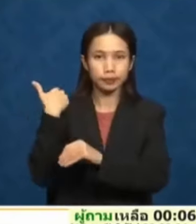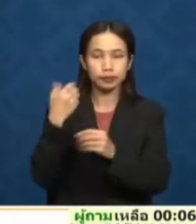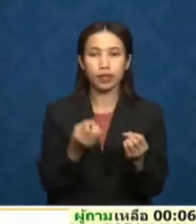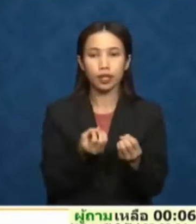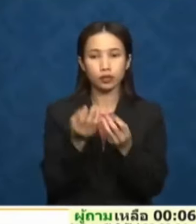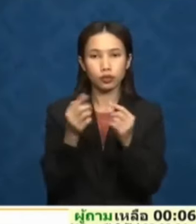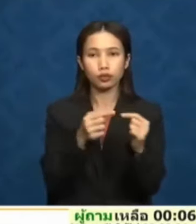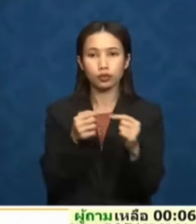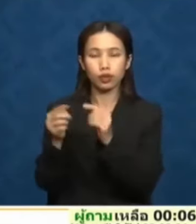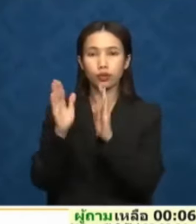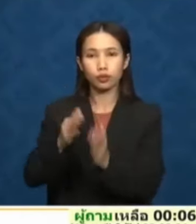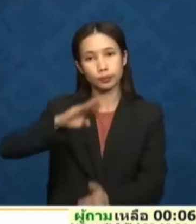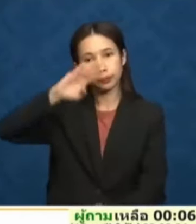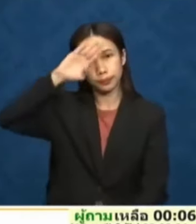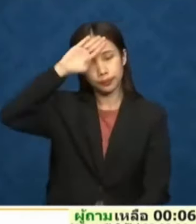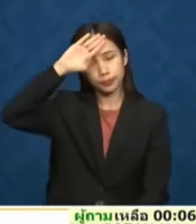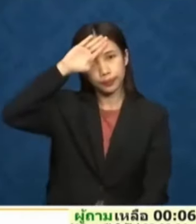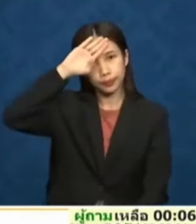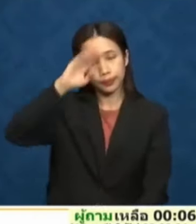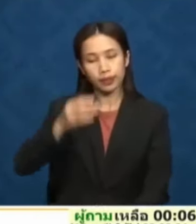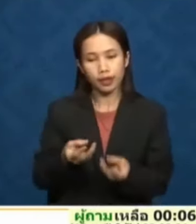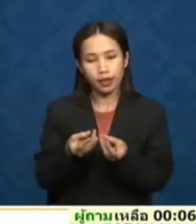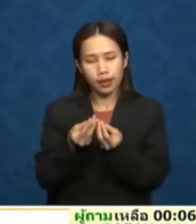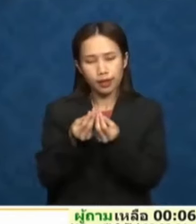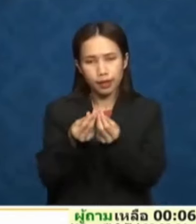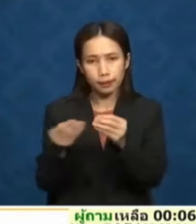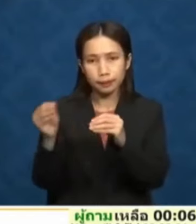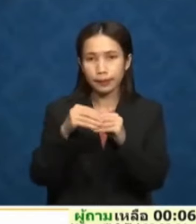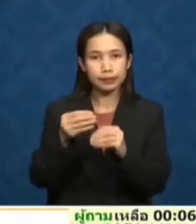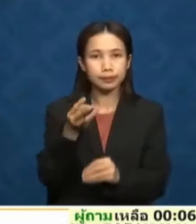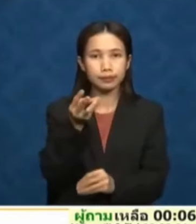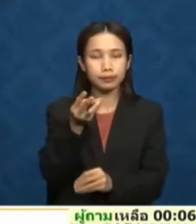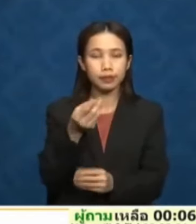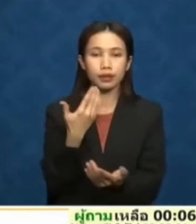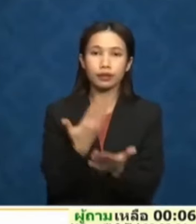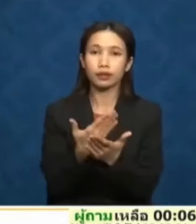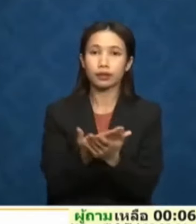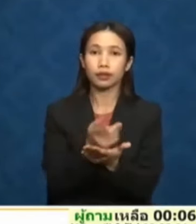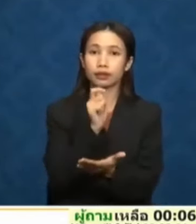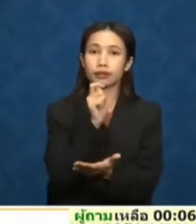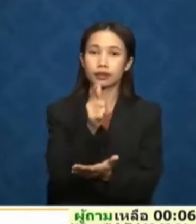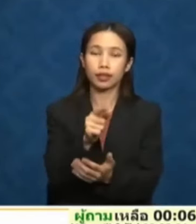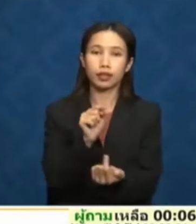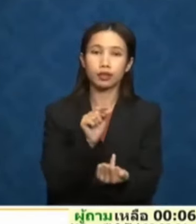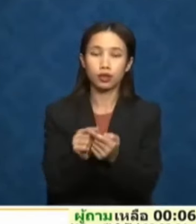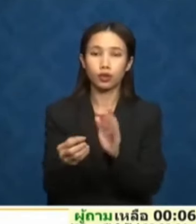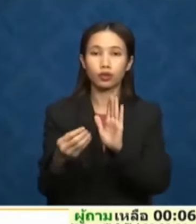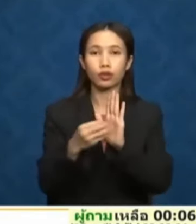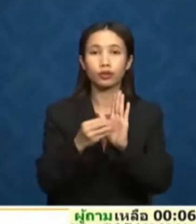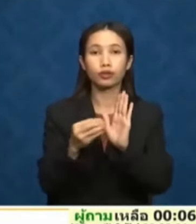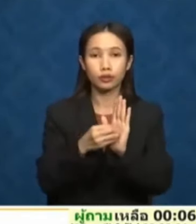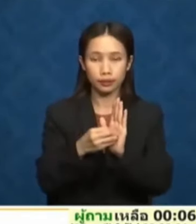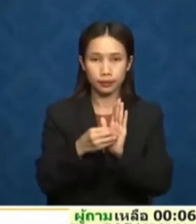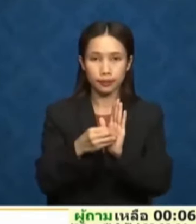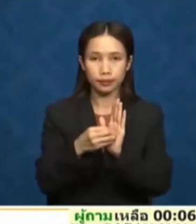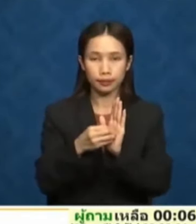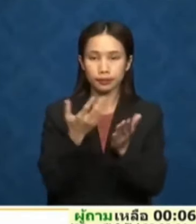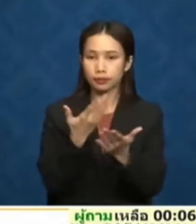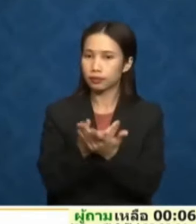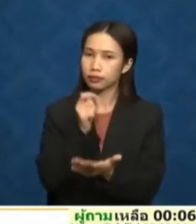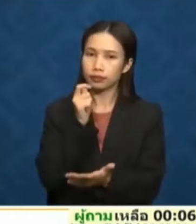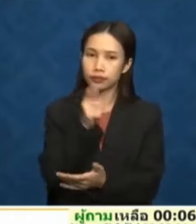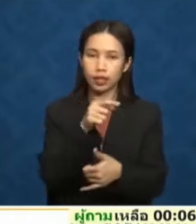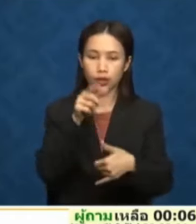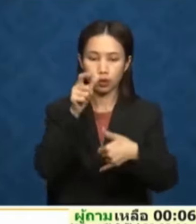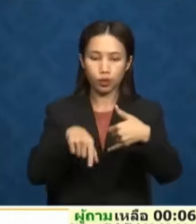ต่อและในรายละเอียดอีกนิดนึงครับที่เม็ดเงินที่เราให้สำหรับกทมเนี่ยเราให้เหมาจ่าย